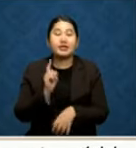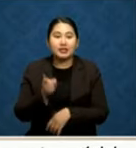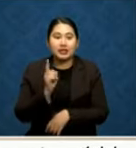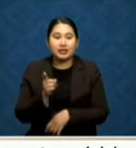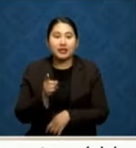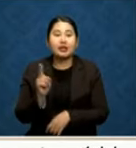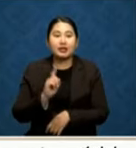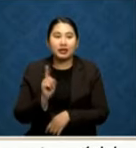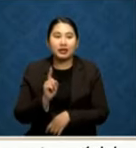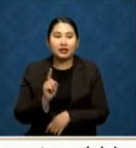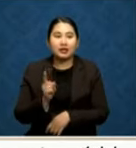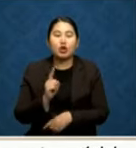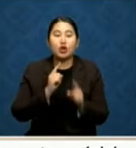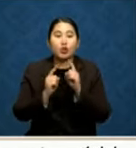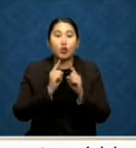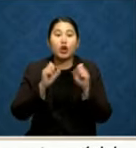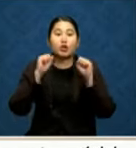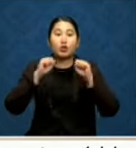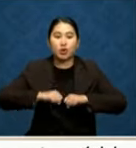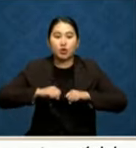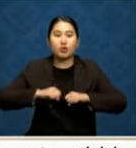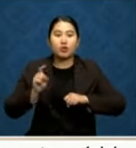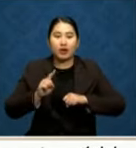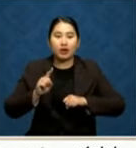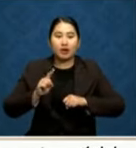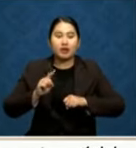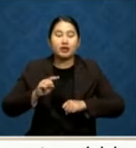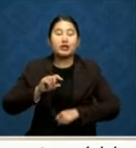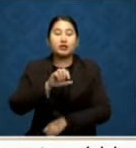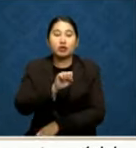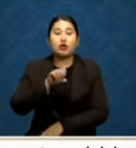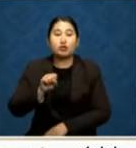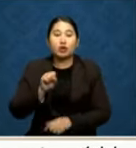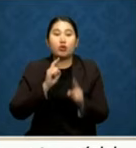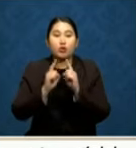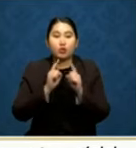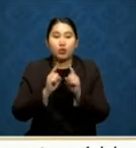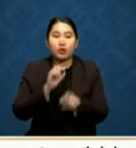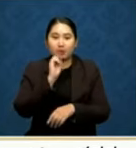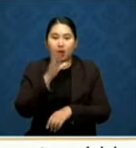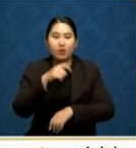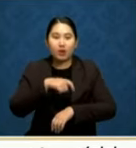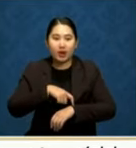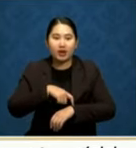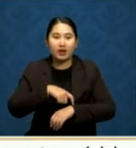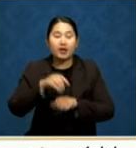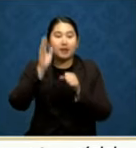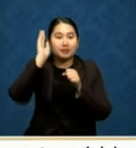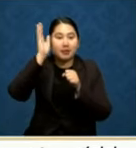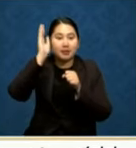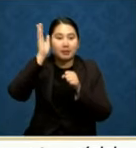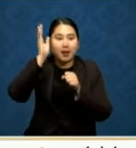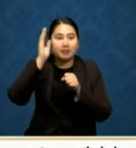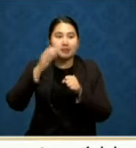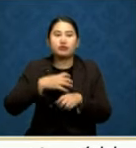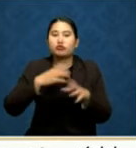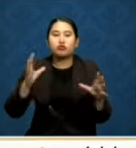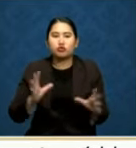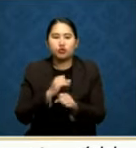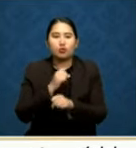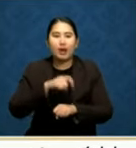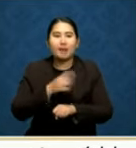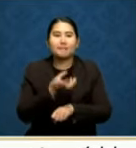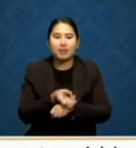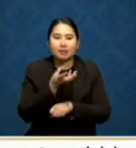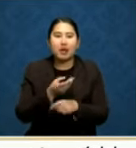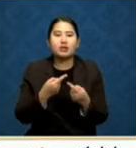ก ก็เป็ข้อตกรงว่ามีสนสมาชิกฯิษาเวลาที่หนวยงานเขามาอยากใหสรุปสน ๆแต